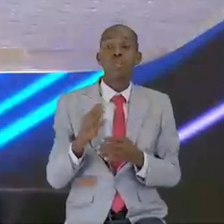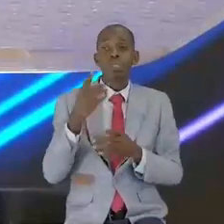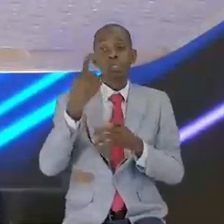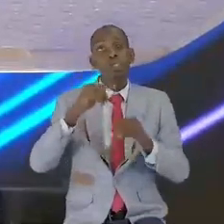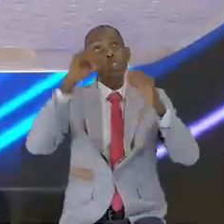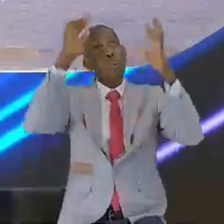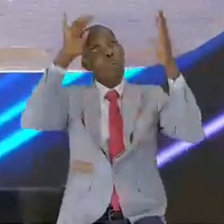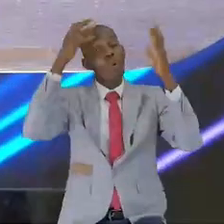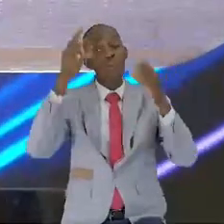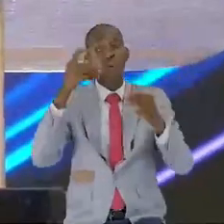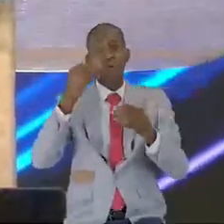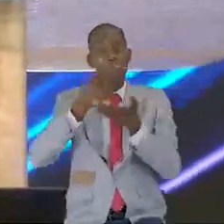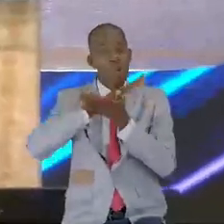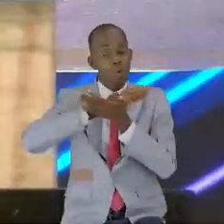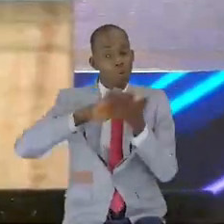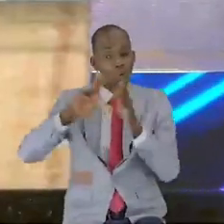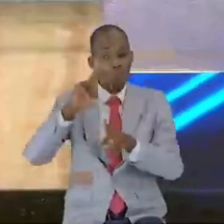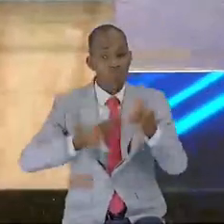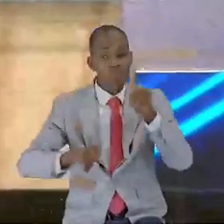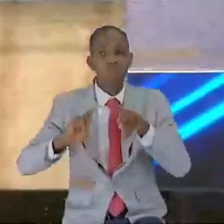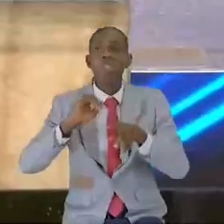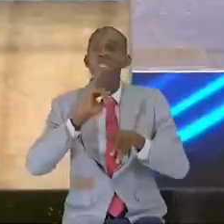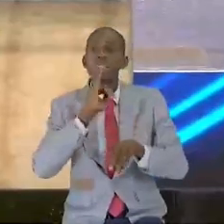juste est basée